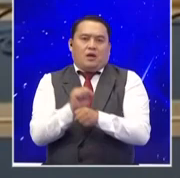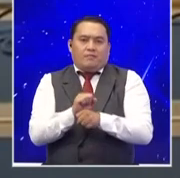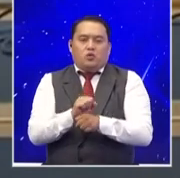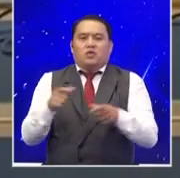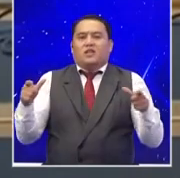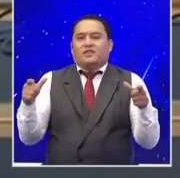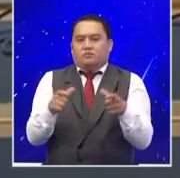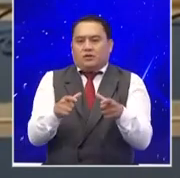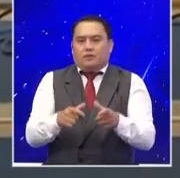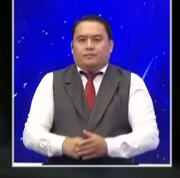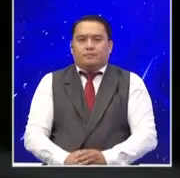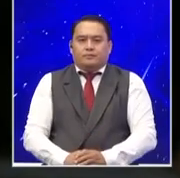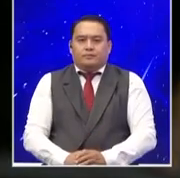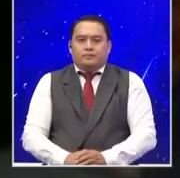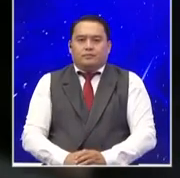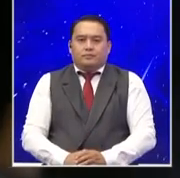коронавируса.